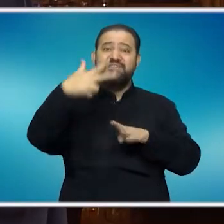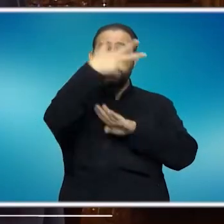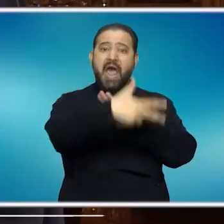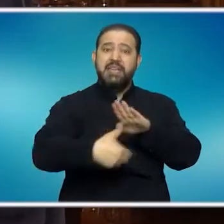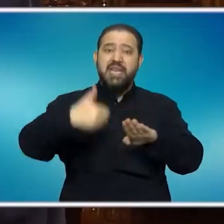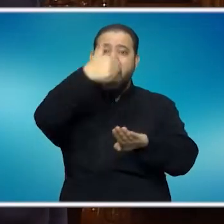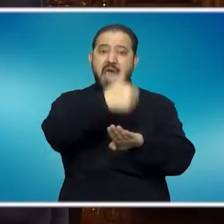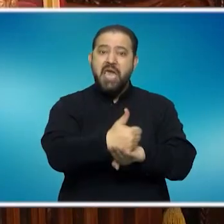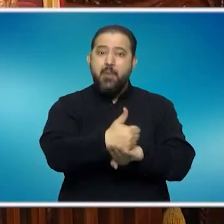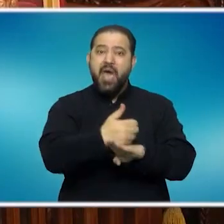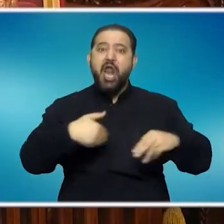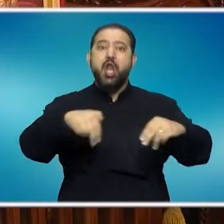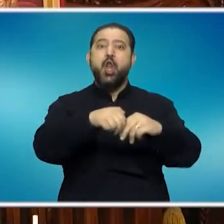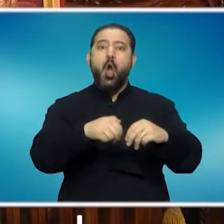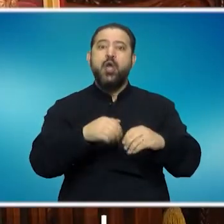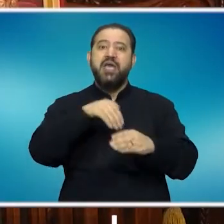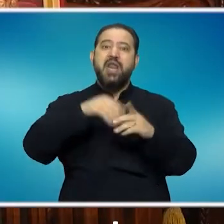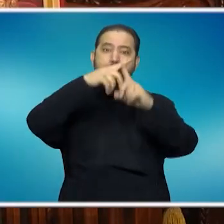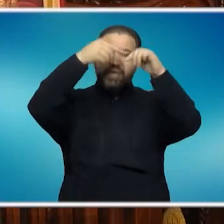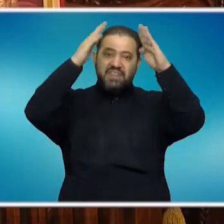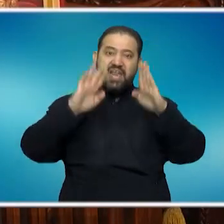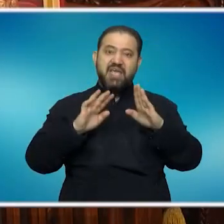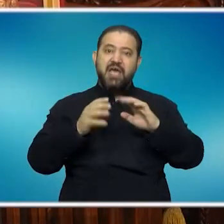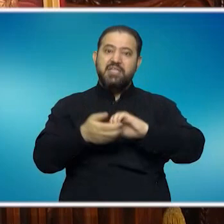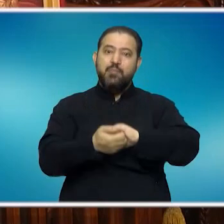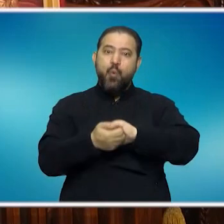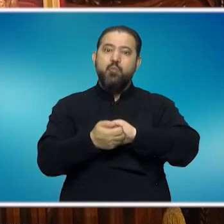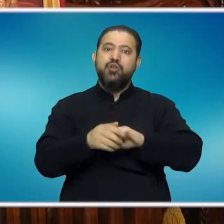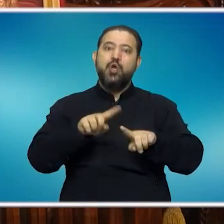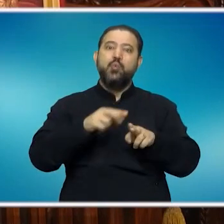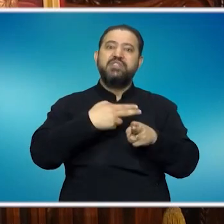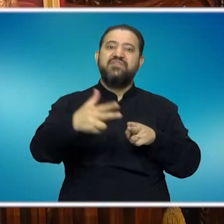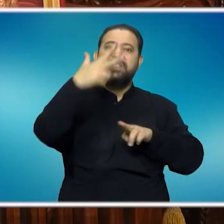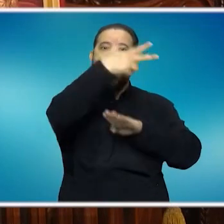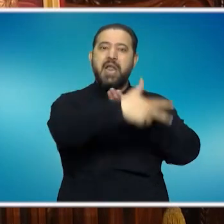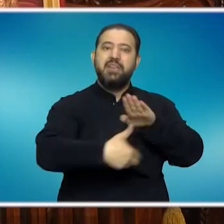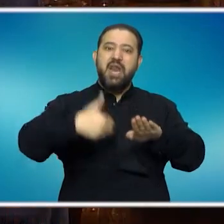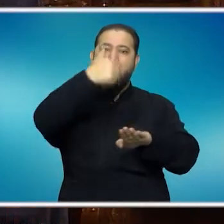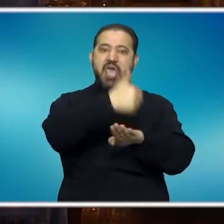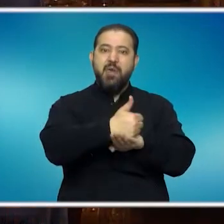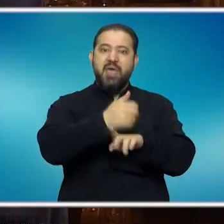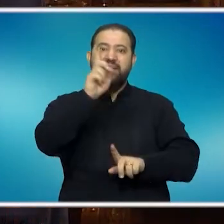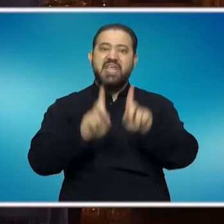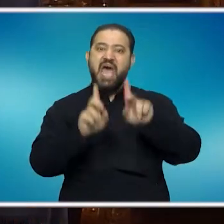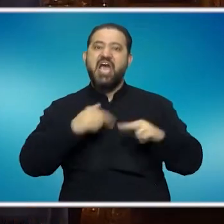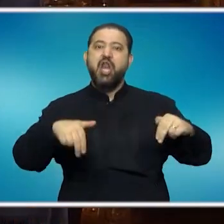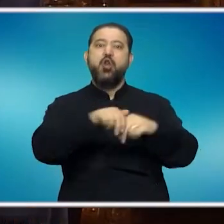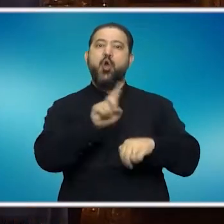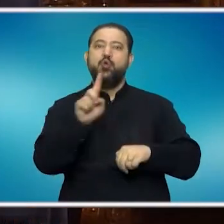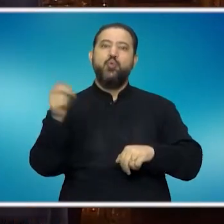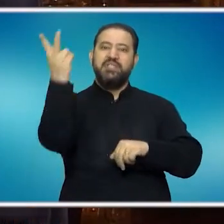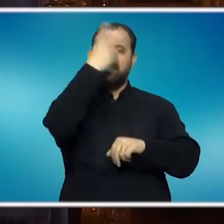Treime. Noi înșine, prin biserică, intrăm cu întreaga Sfântă Treime. Dar dacă noi nu ne dăm seama